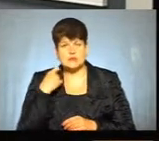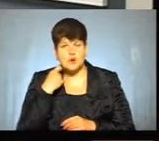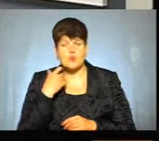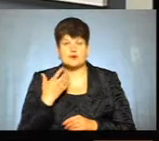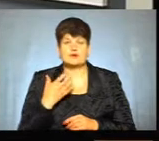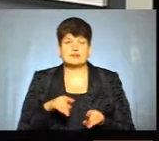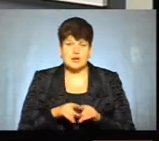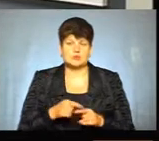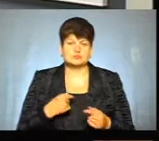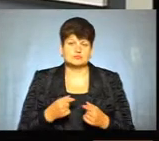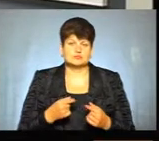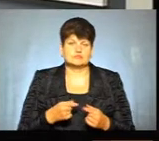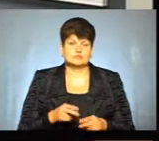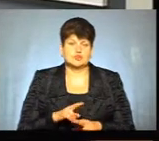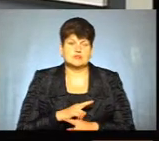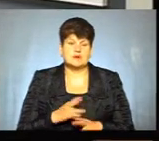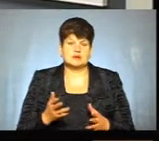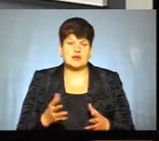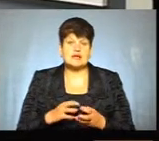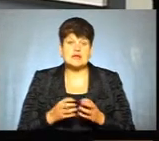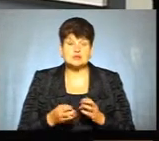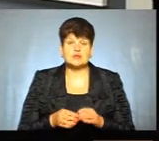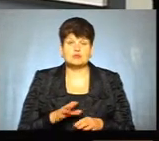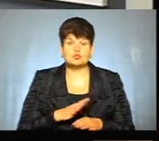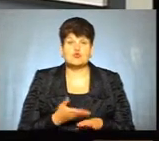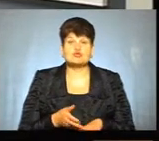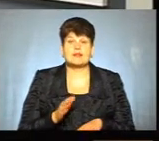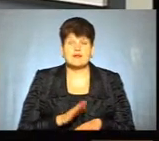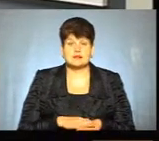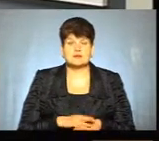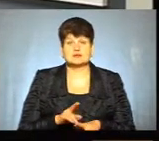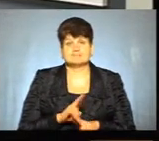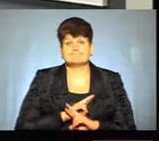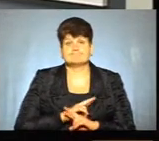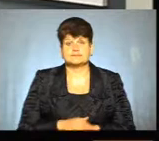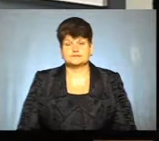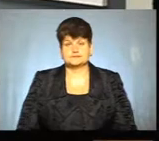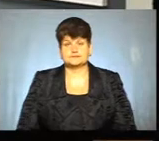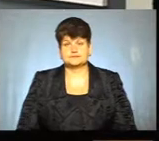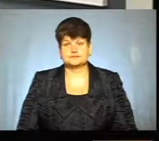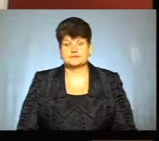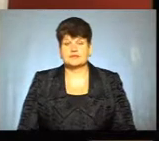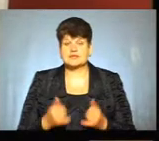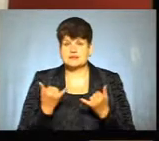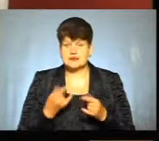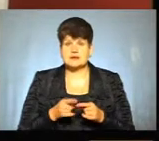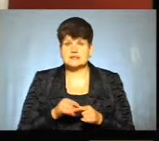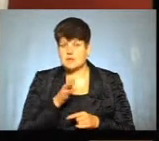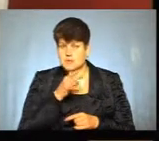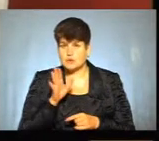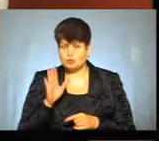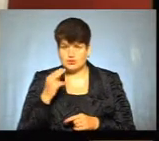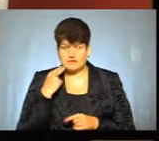також пострадали, тобто як результат було ускладнення, це летальний наслідок. Чи зараз цей період буде